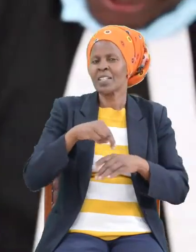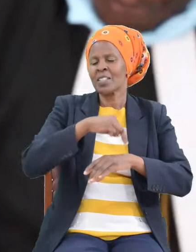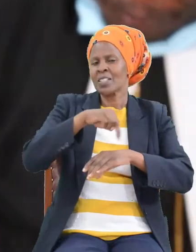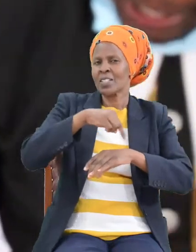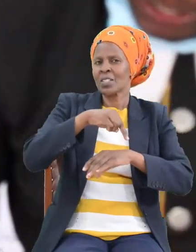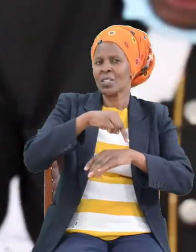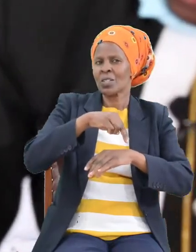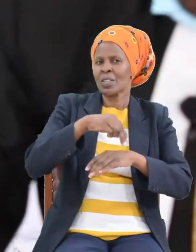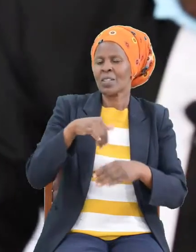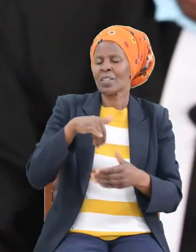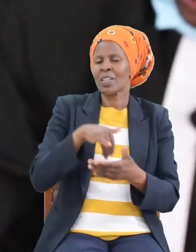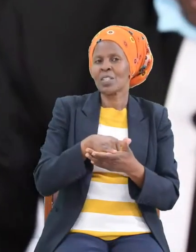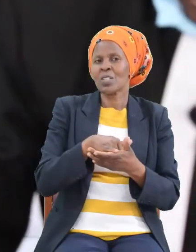mlikuwa